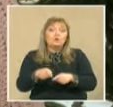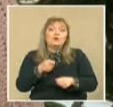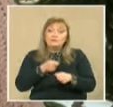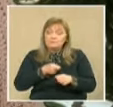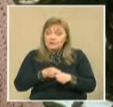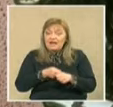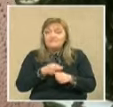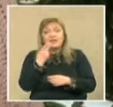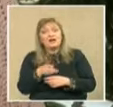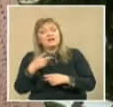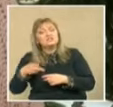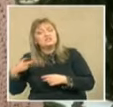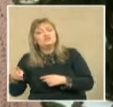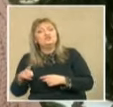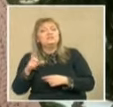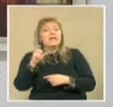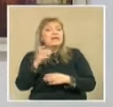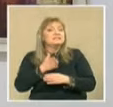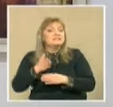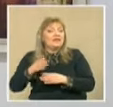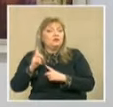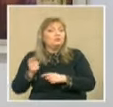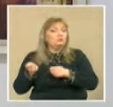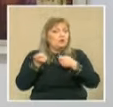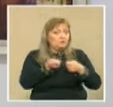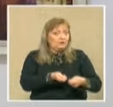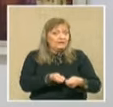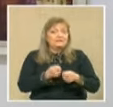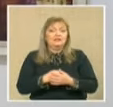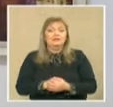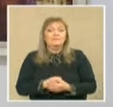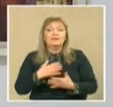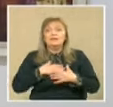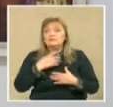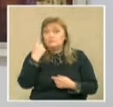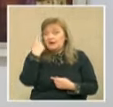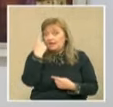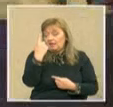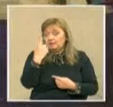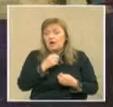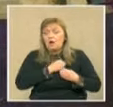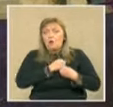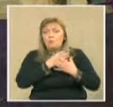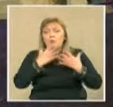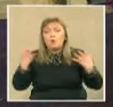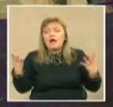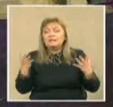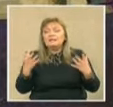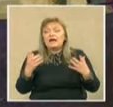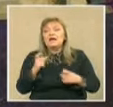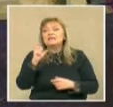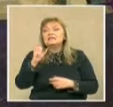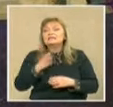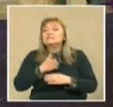разработва различните серии, които е, творби, които е донесъл. Има една така доста богата серия